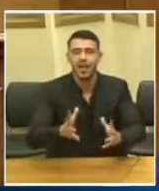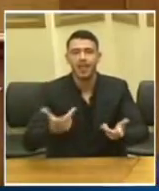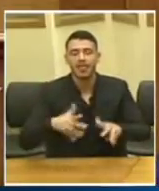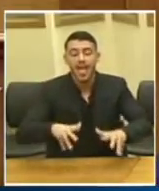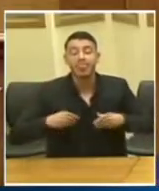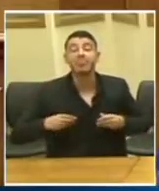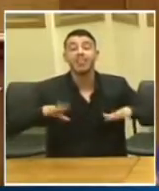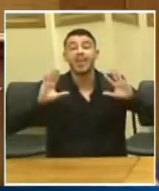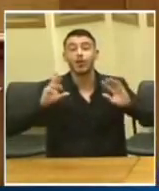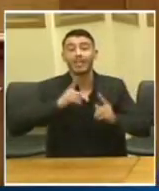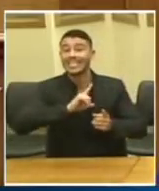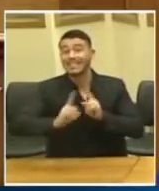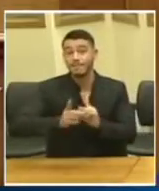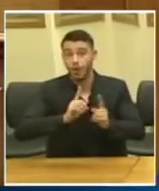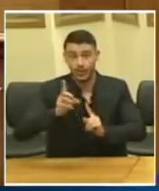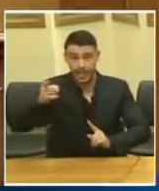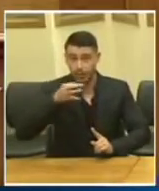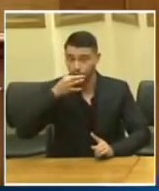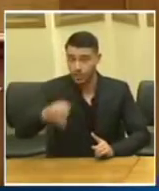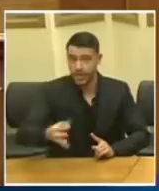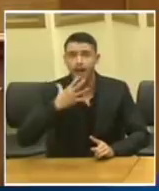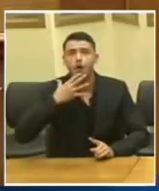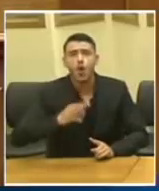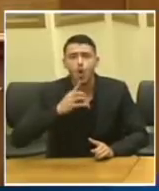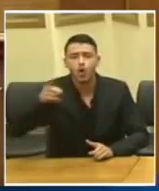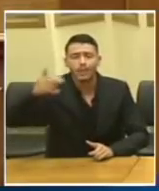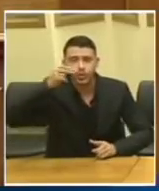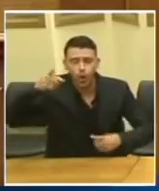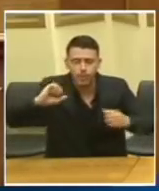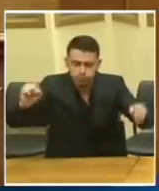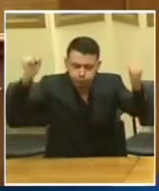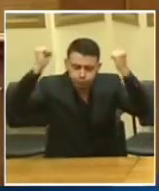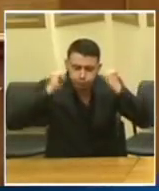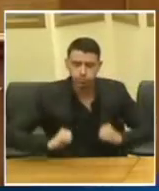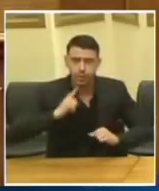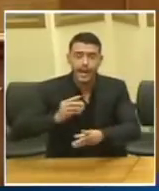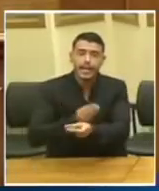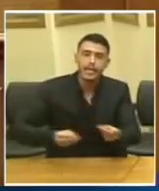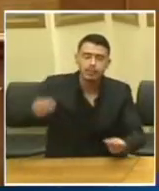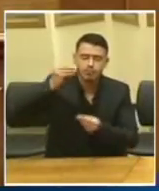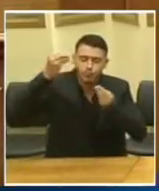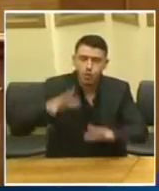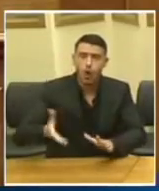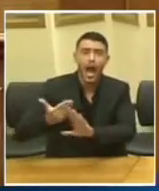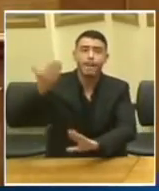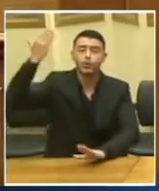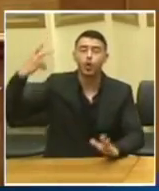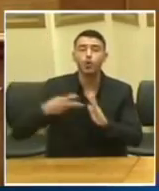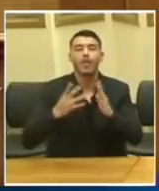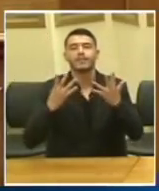είναι πολύ πολύ χειρότερη από αυτή που συζητάγαμε το 2009. Αυτός τα είπε, δεν τα λέμε εμείς.